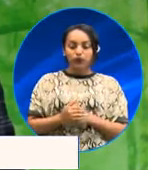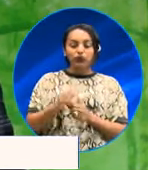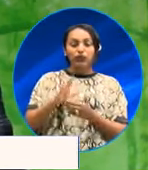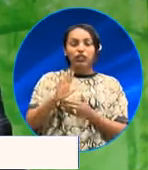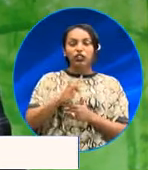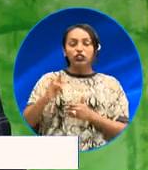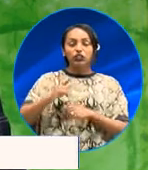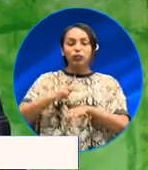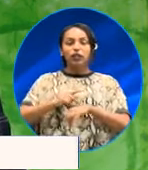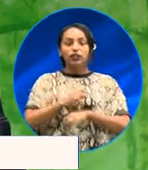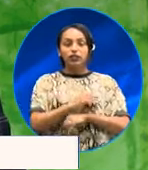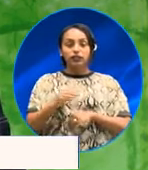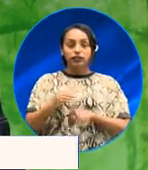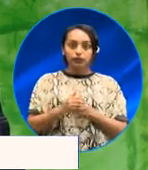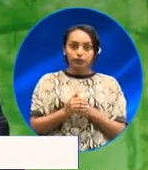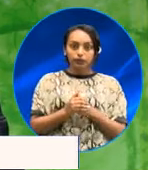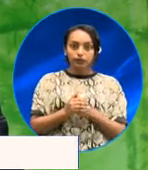ገዢ ፓርቲና